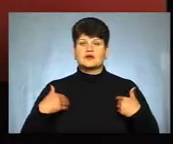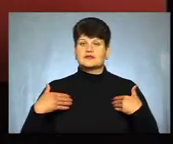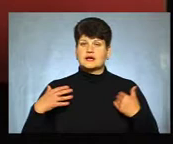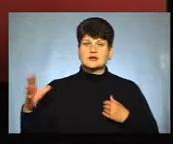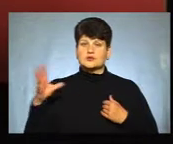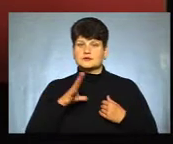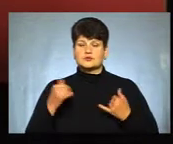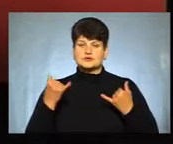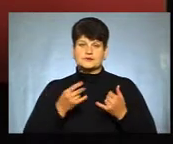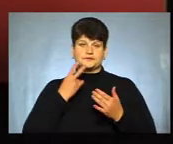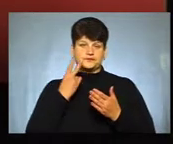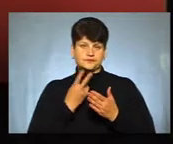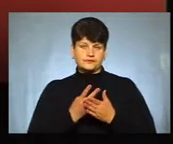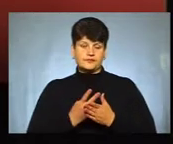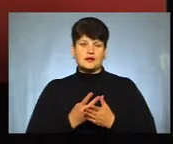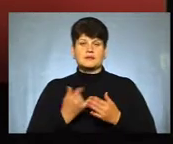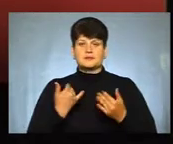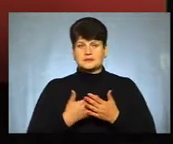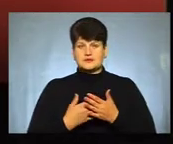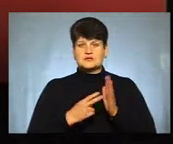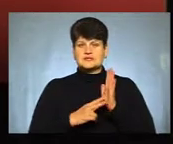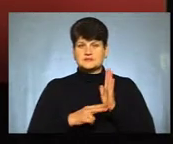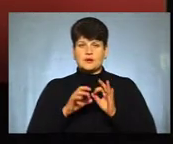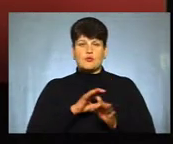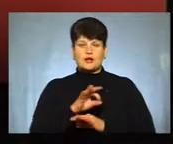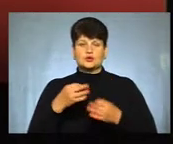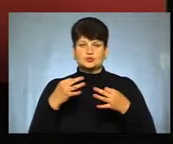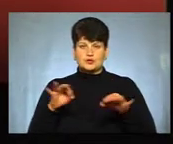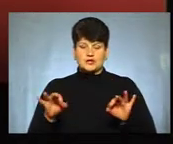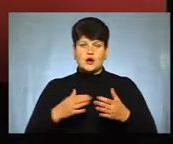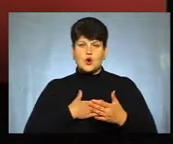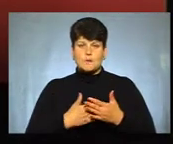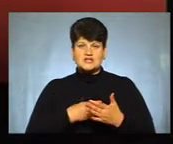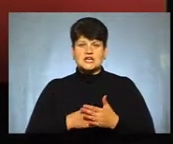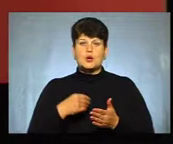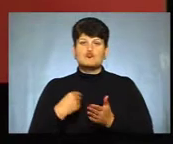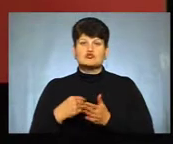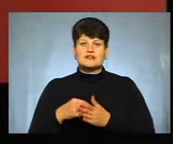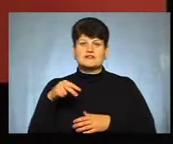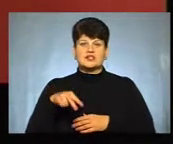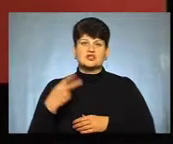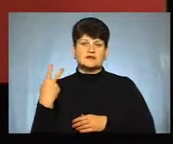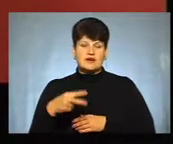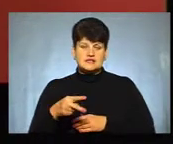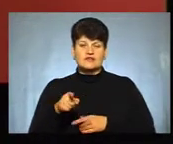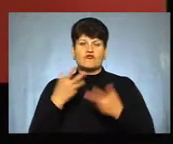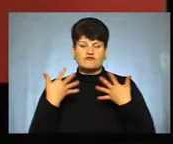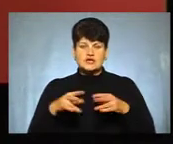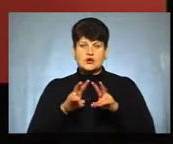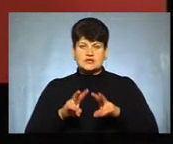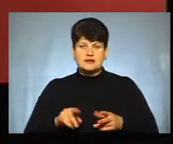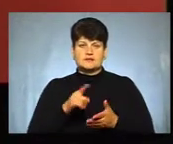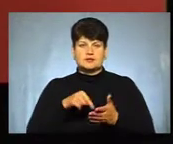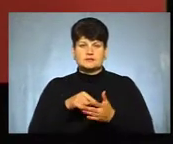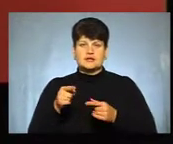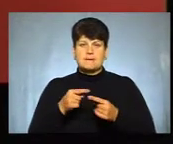всім, хто зараз з нами. Близько 70 проєктів допущено на громадський бюджет 2020. Їх вже розглянув номінальний комітет у Тернопільській міській